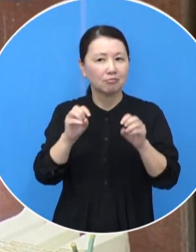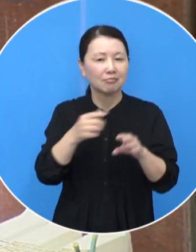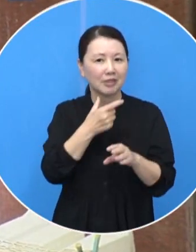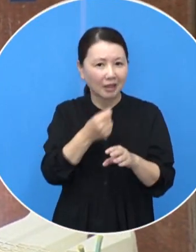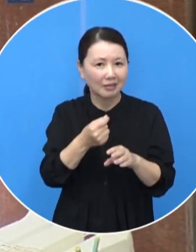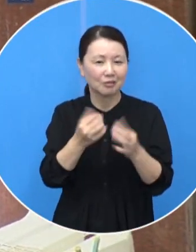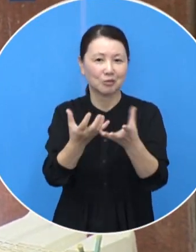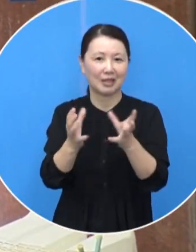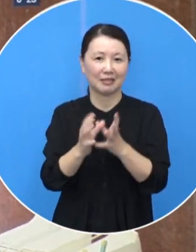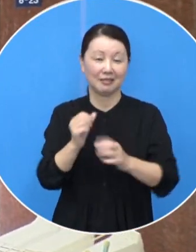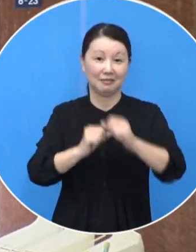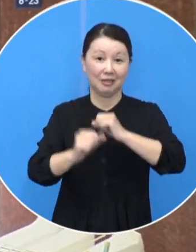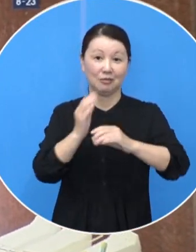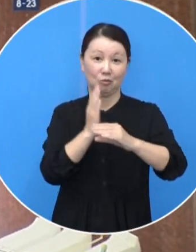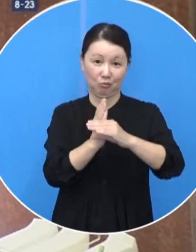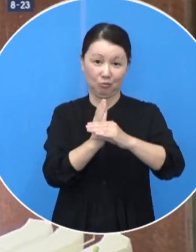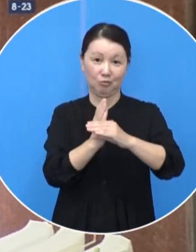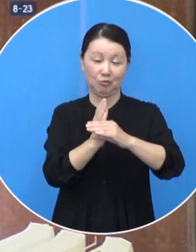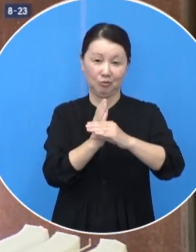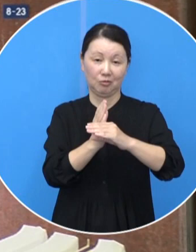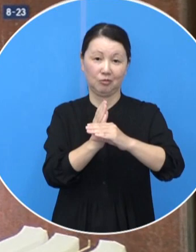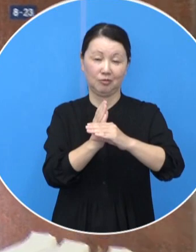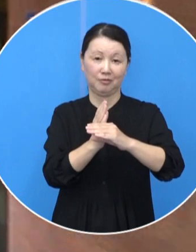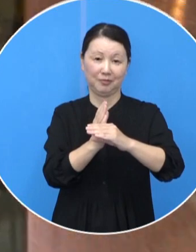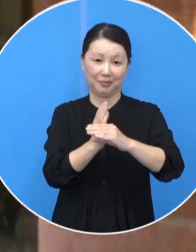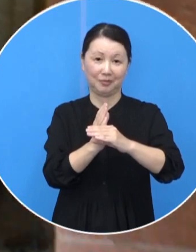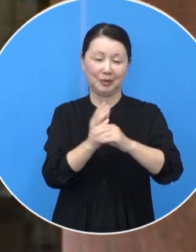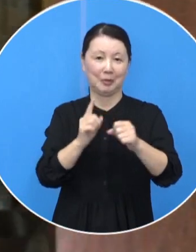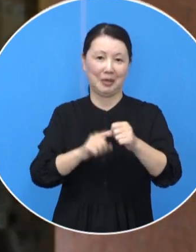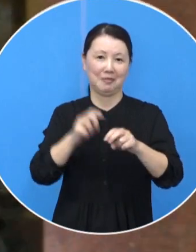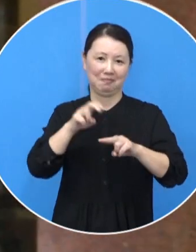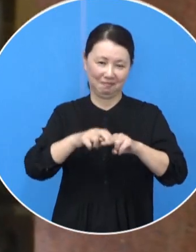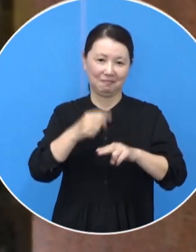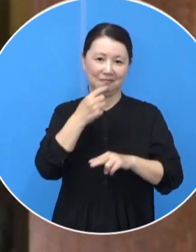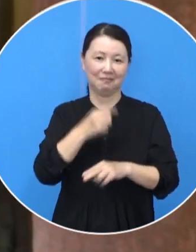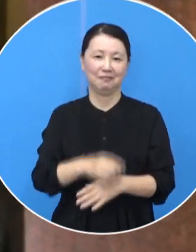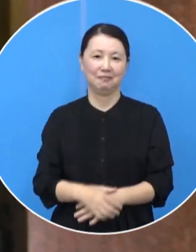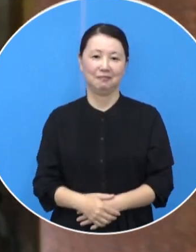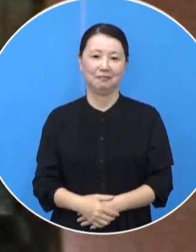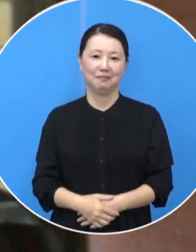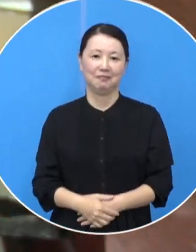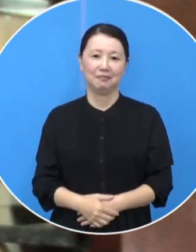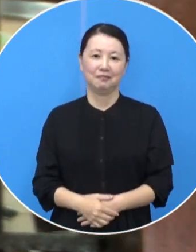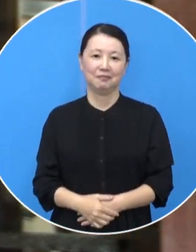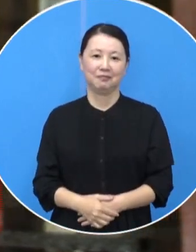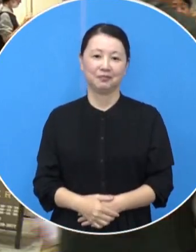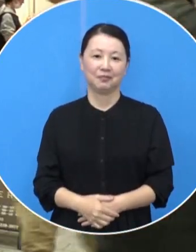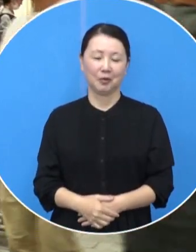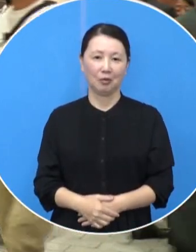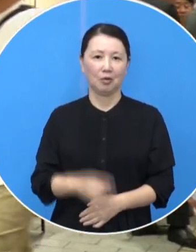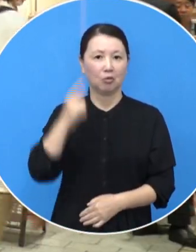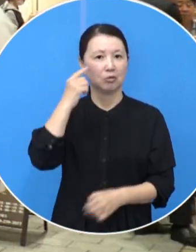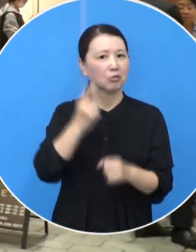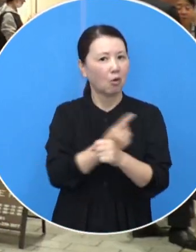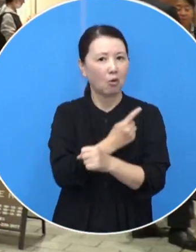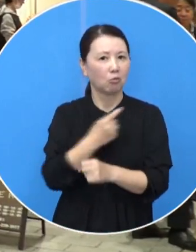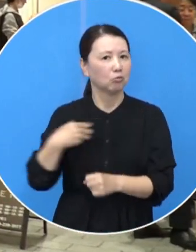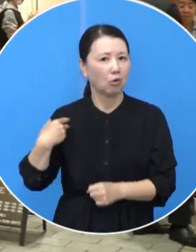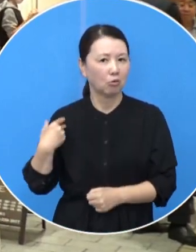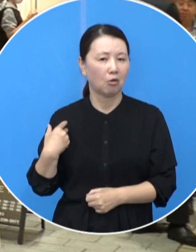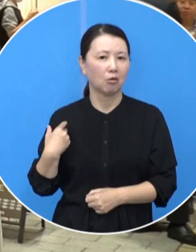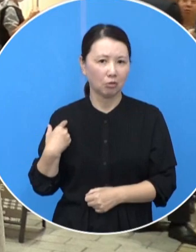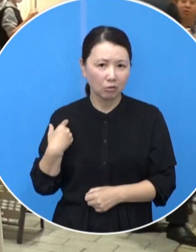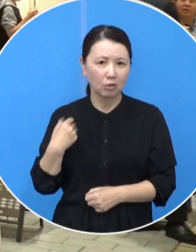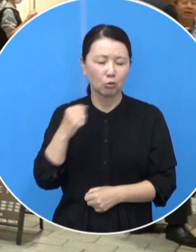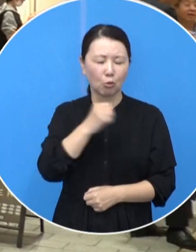を広めたいな的な団体ちょっとやってて、それで今回来ました。意外と知らなか